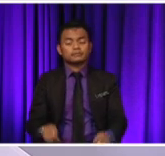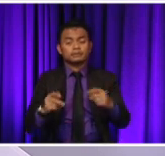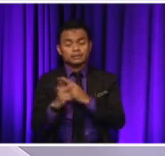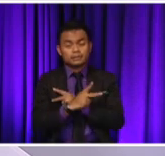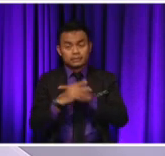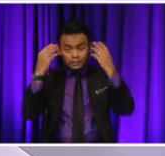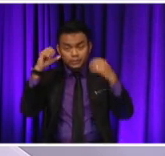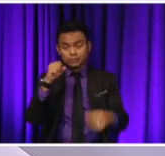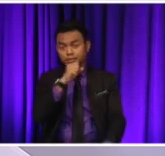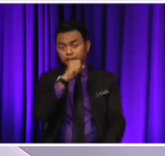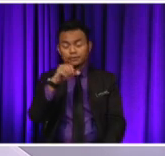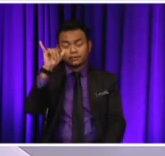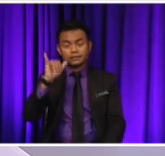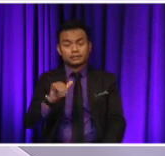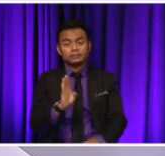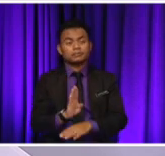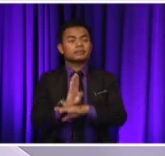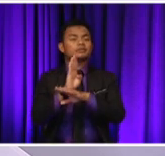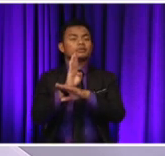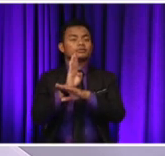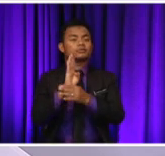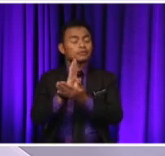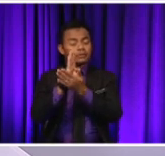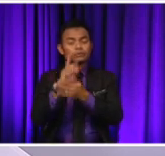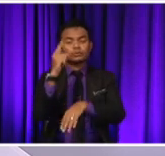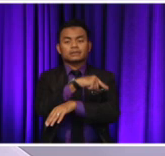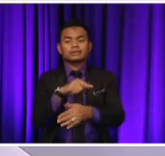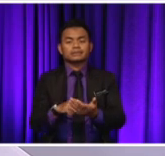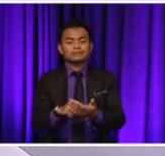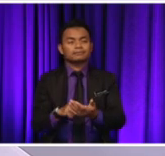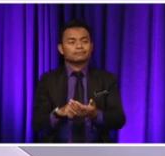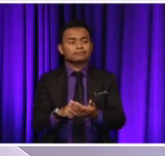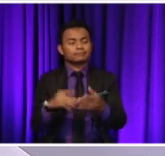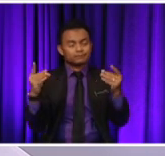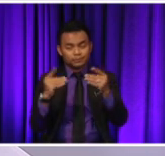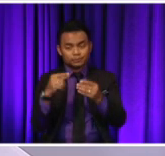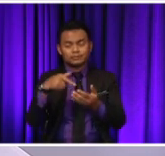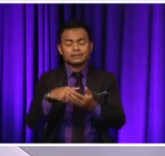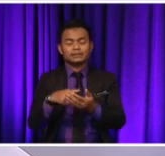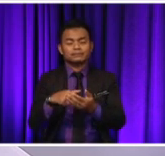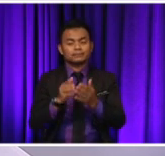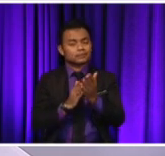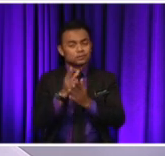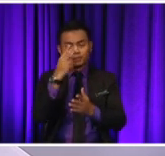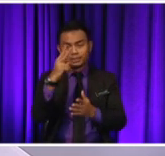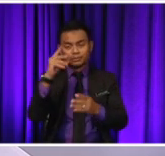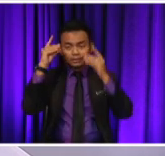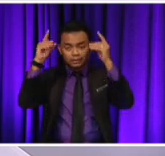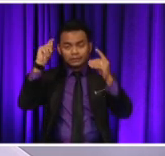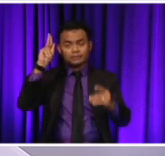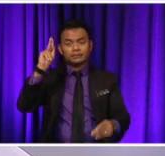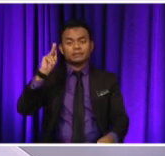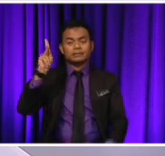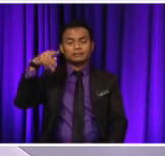gue satu Amri yang membantu kita sebagai juru basic pada hari ini semoga berjumpa lagi terus Kalian menyusuri TVN